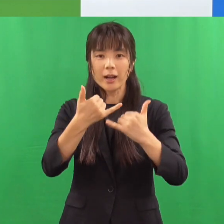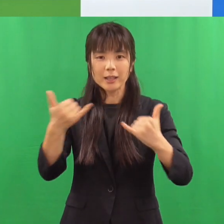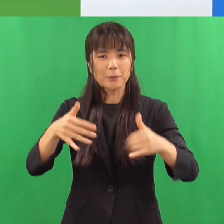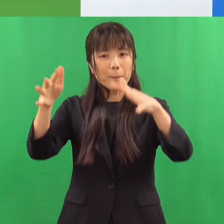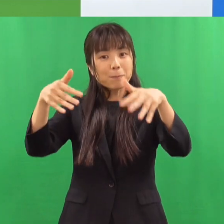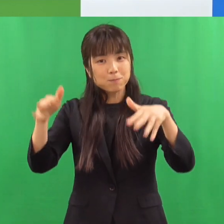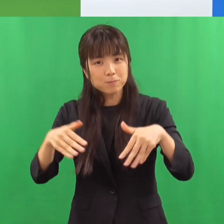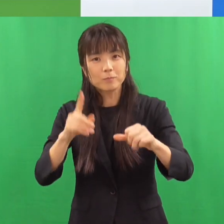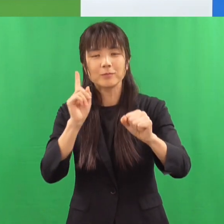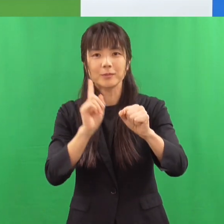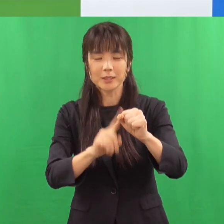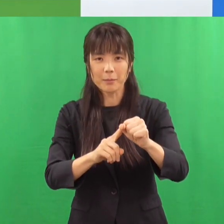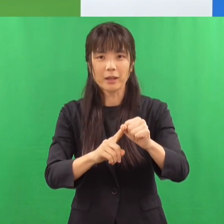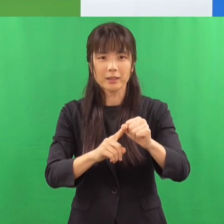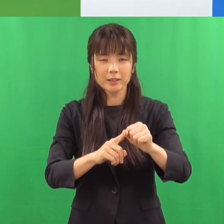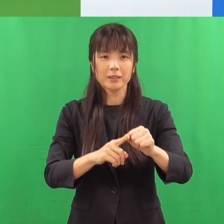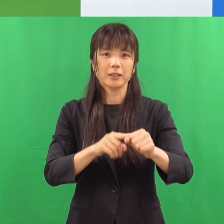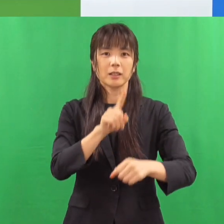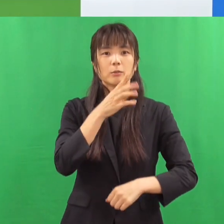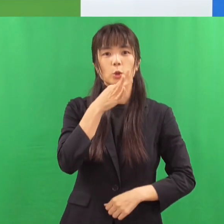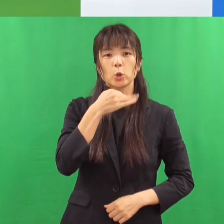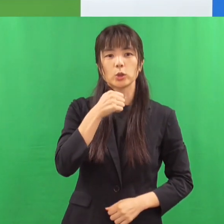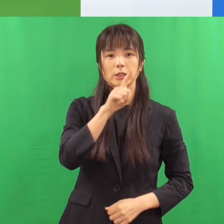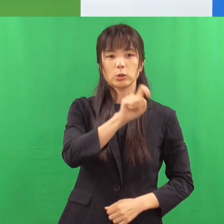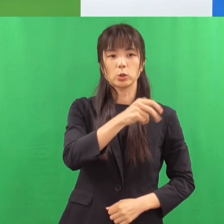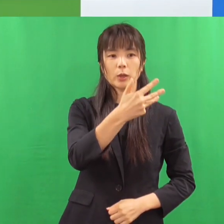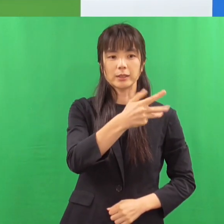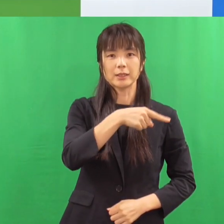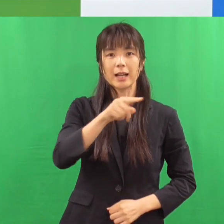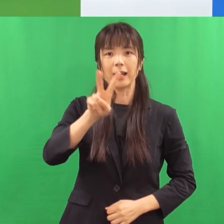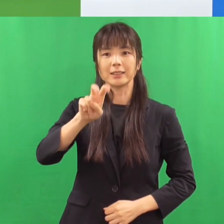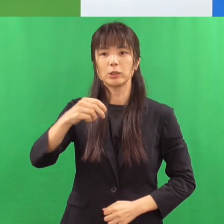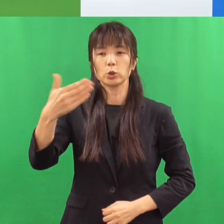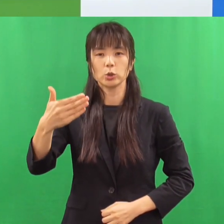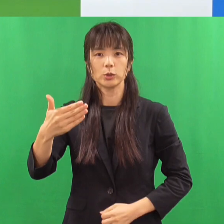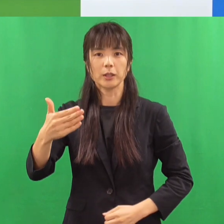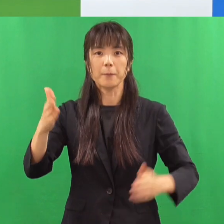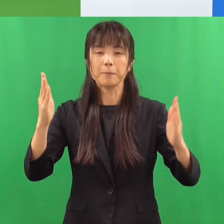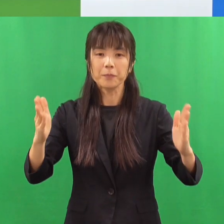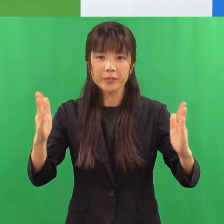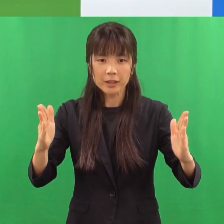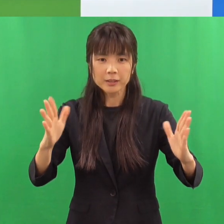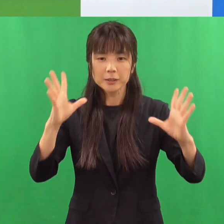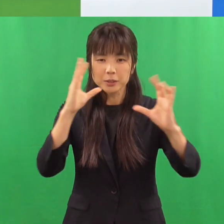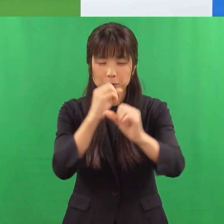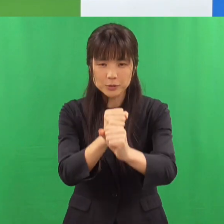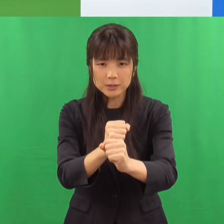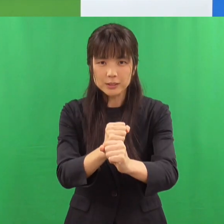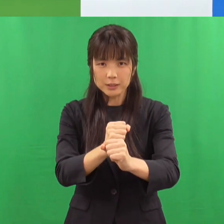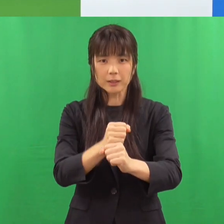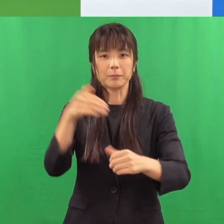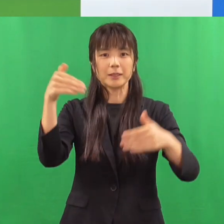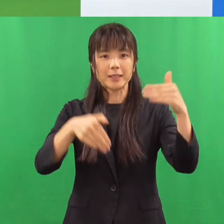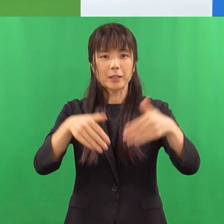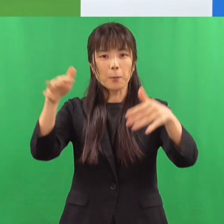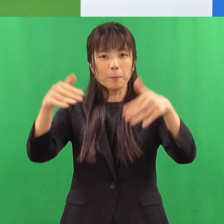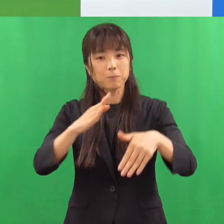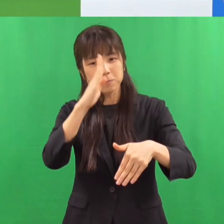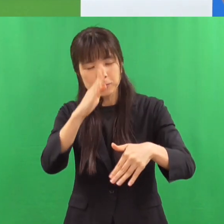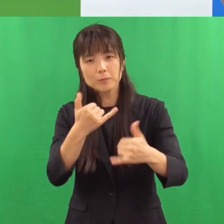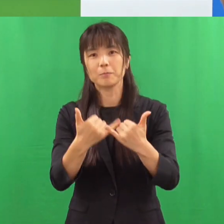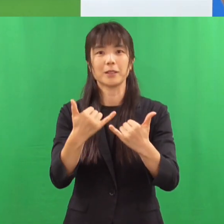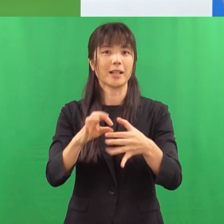ージを18歳から29歳など年齢を絞り込んで対象者に直接配信することができるようになります